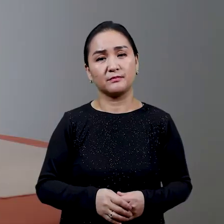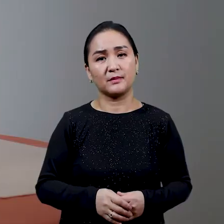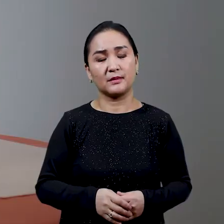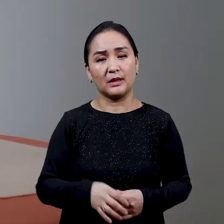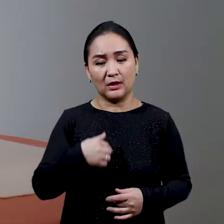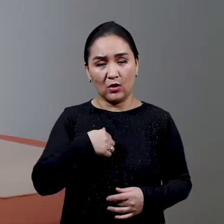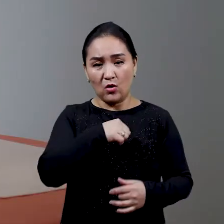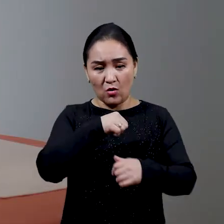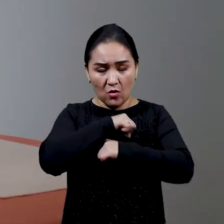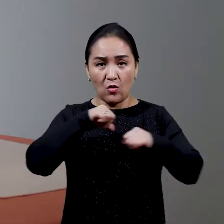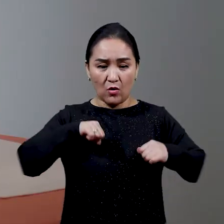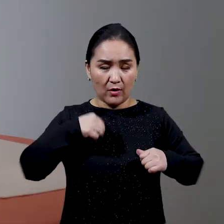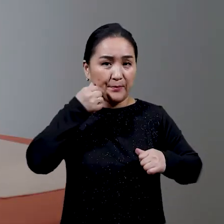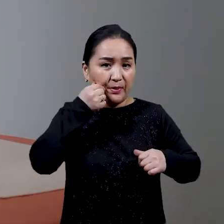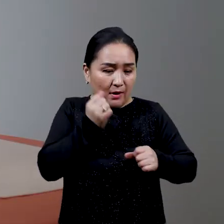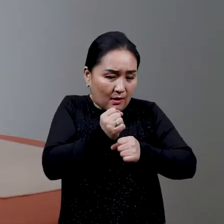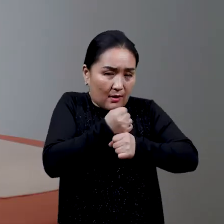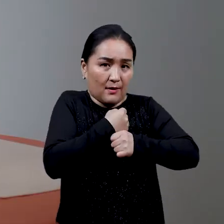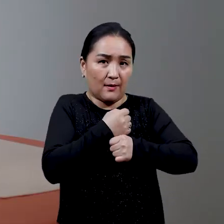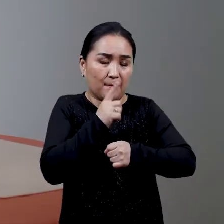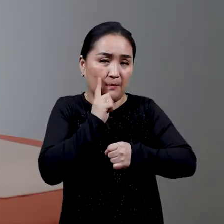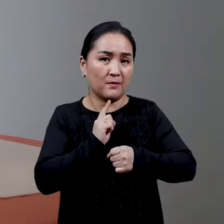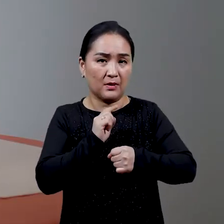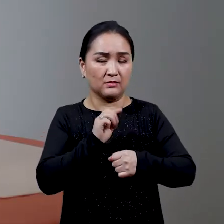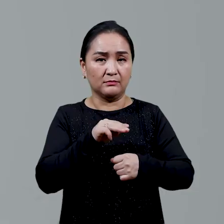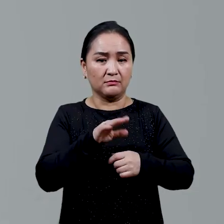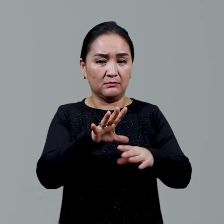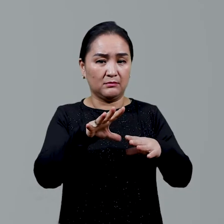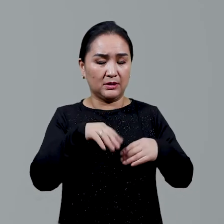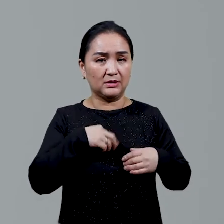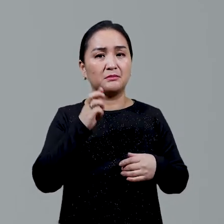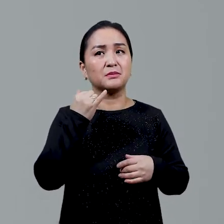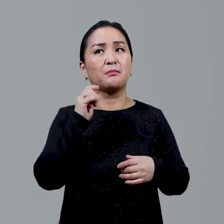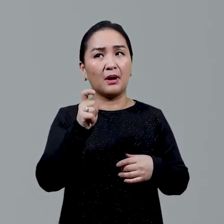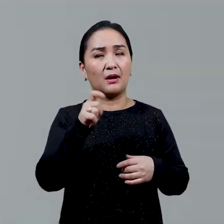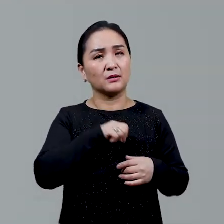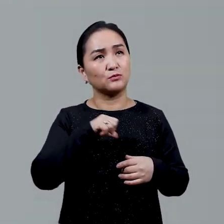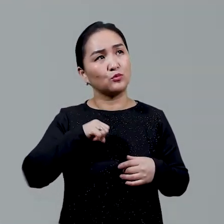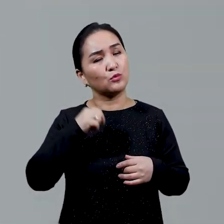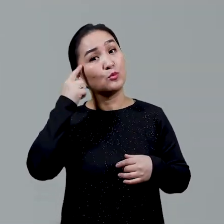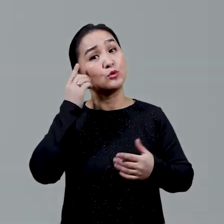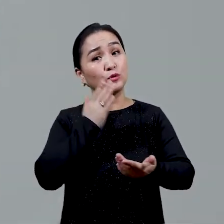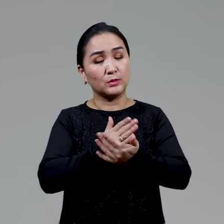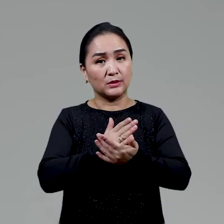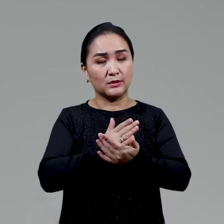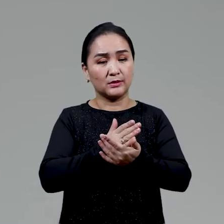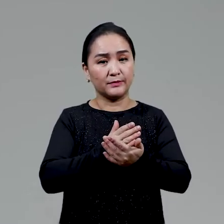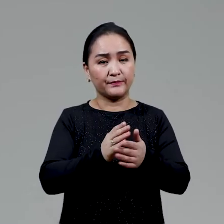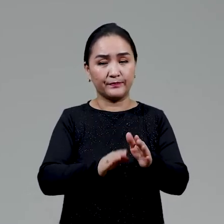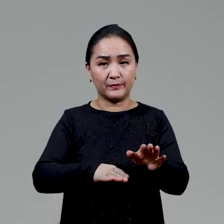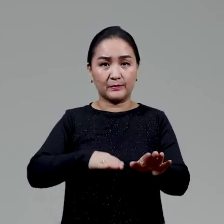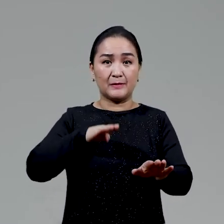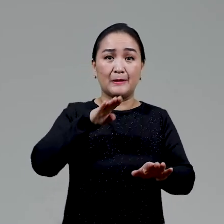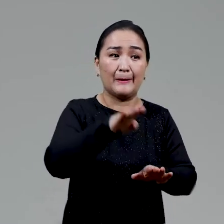Тэгээ яг л нөгөө аминдаа хурчмээр санагдмаар одоо тийм л мэдрэмж үнэхээр байх байсан болол гэж би бодож байна. Цаашаа ингээл